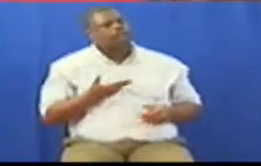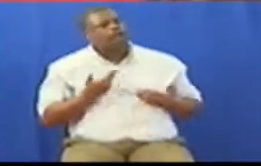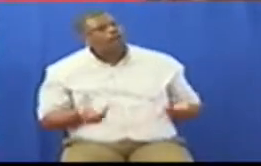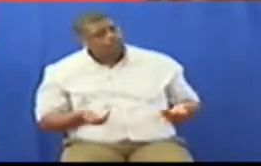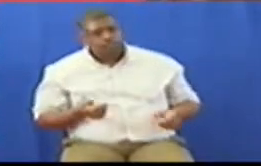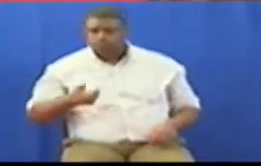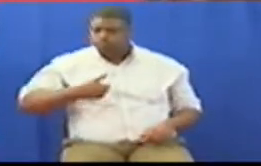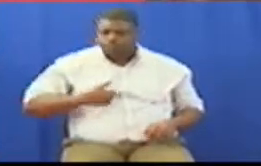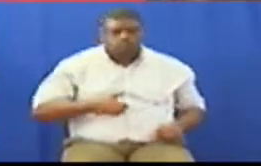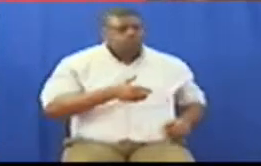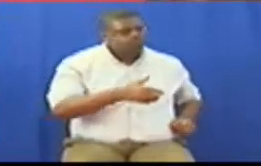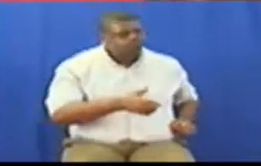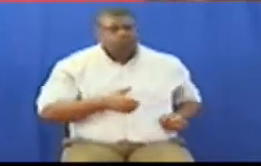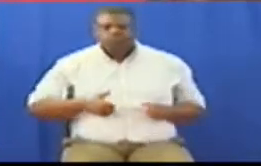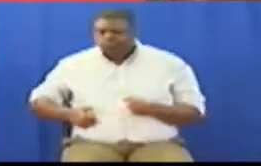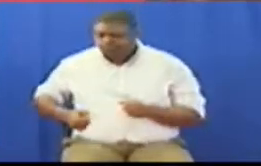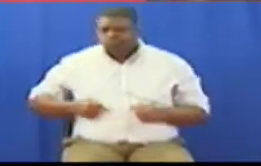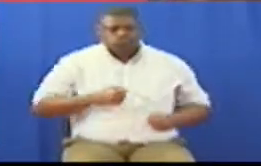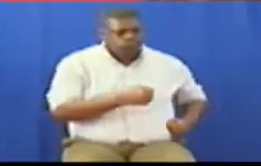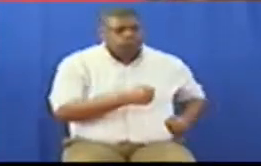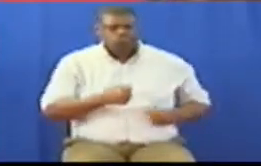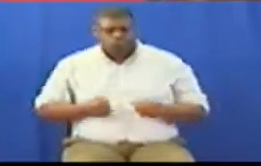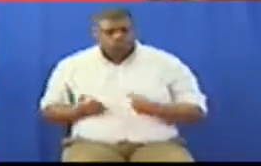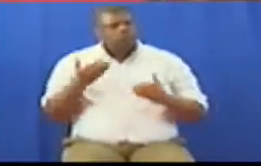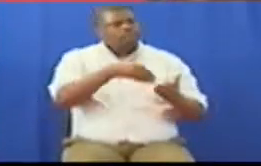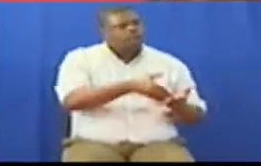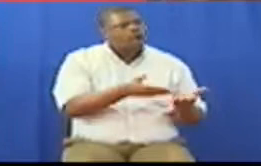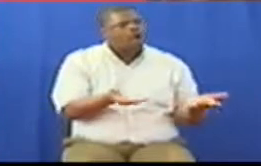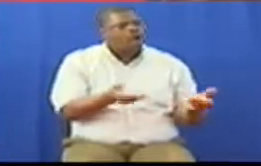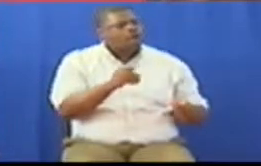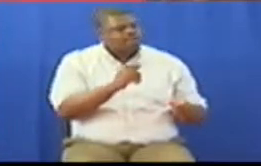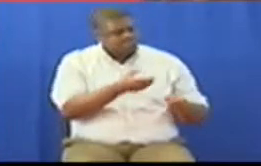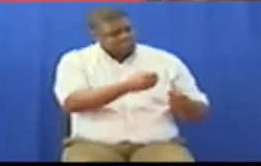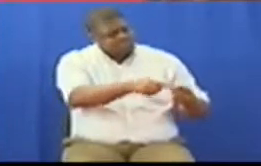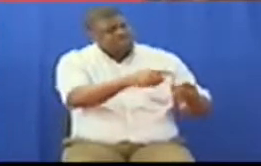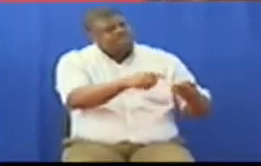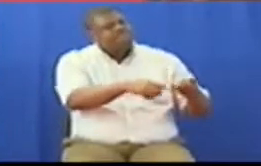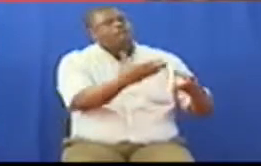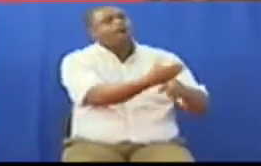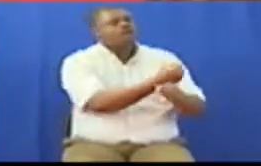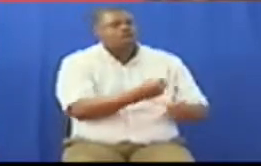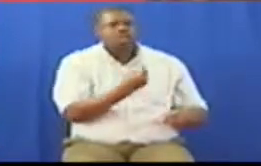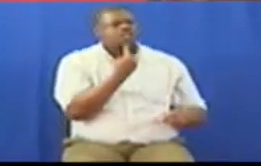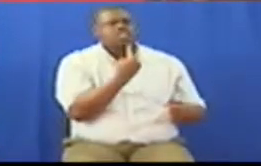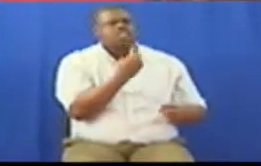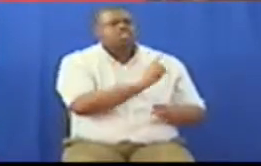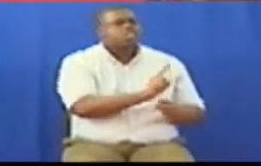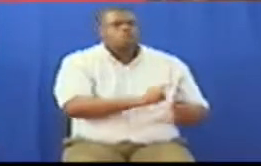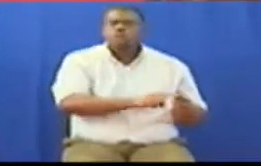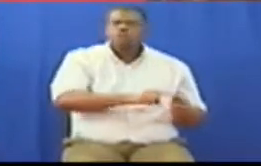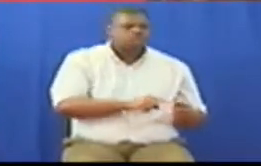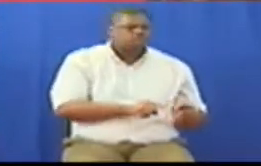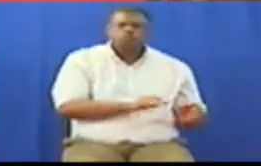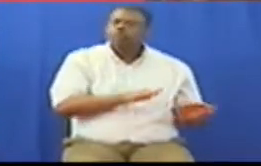akifika TIC apate vibali vyote pale, sio aambiwe tena aende wapi, aende leba, aende suite ya raha. Hapana, ule